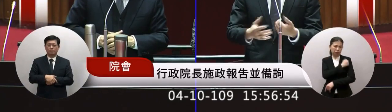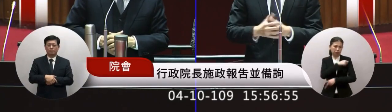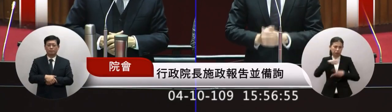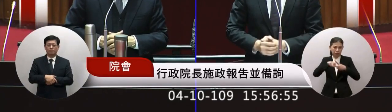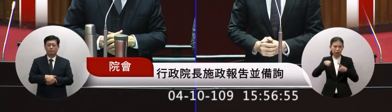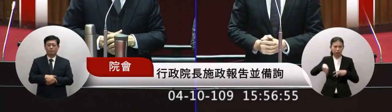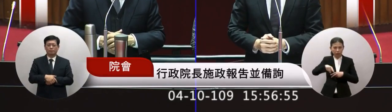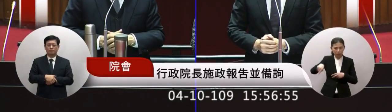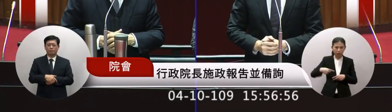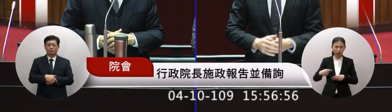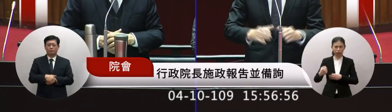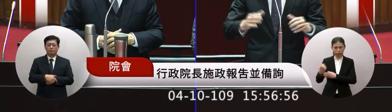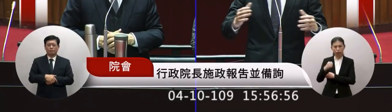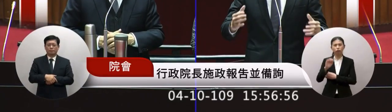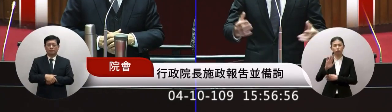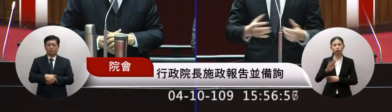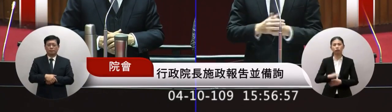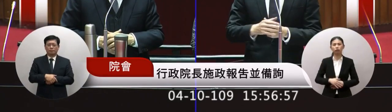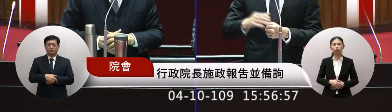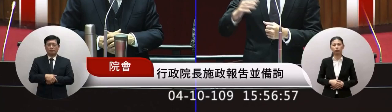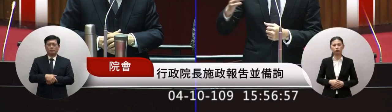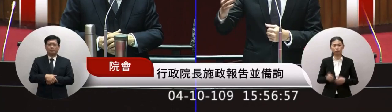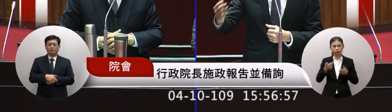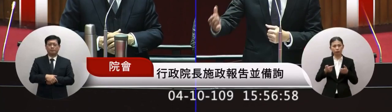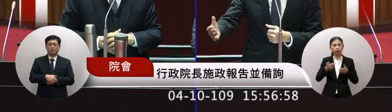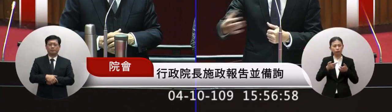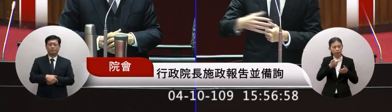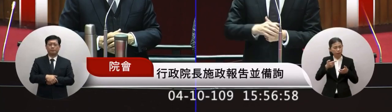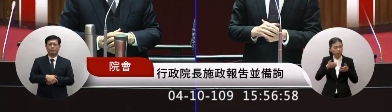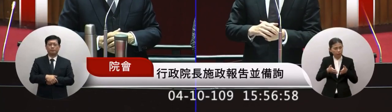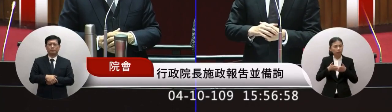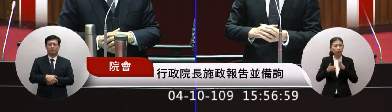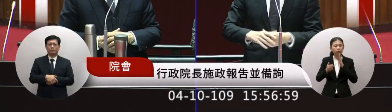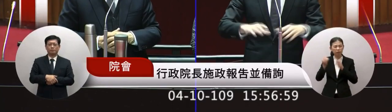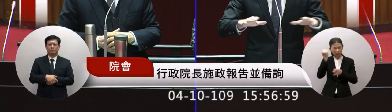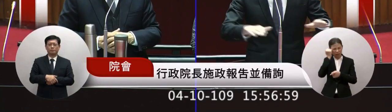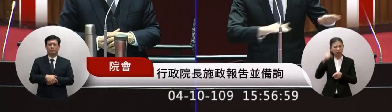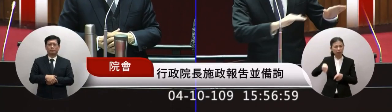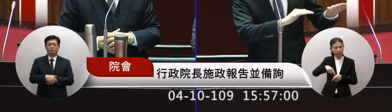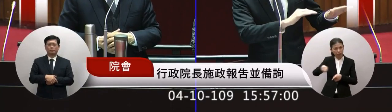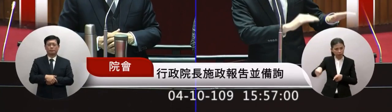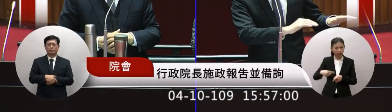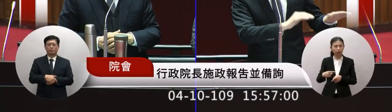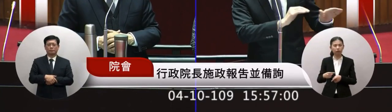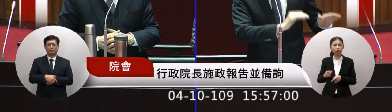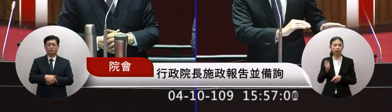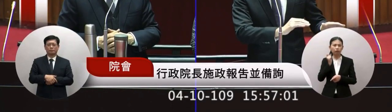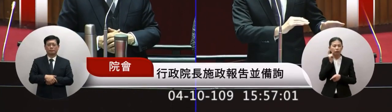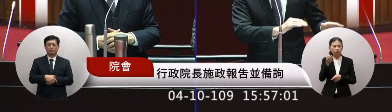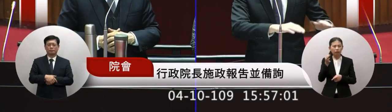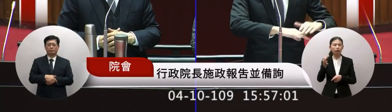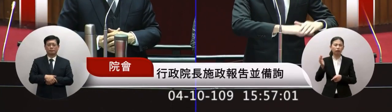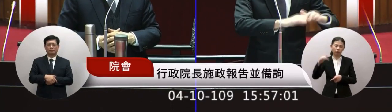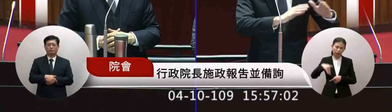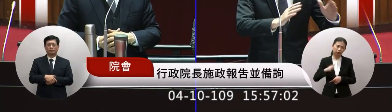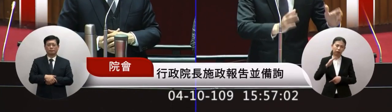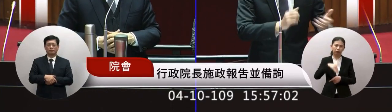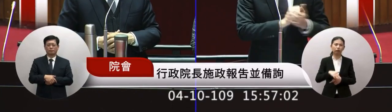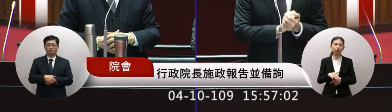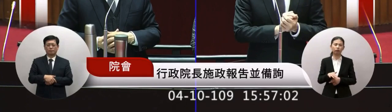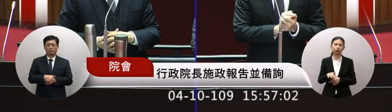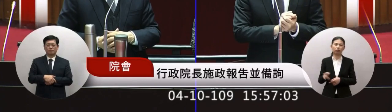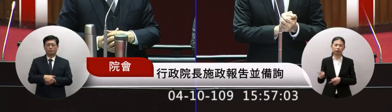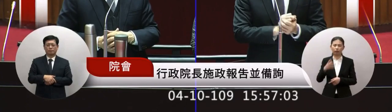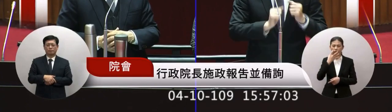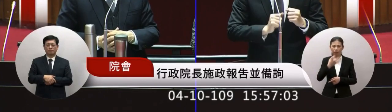唔是讲伊无拍拼啦吼，所以讲我上重要是讲咱只个上艰苦的这阵，也佫包括伊的收入较无稳定的，莫讲是因受